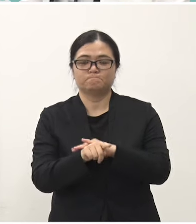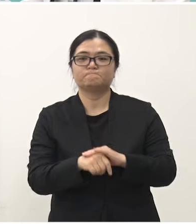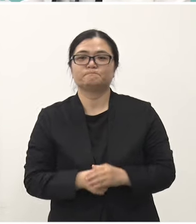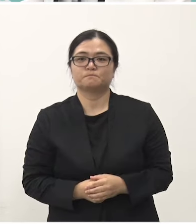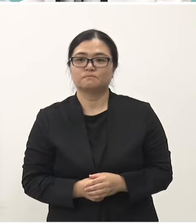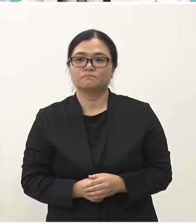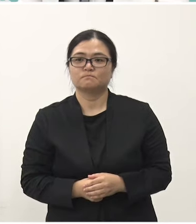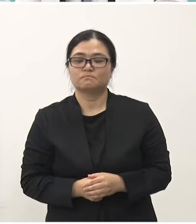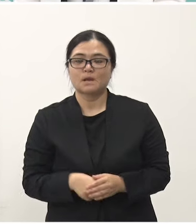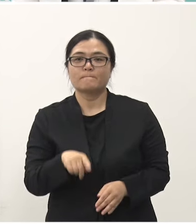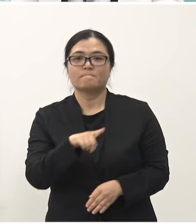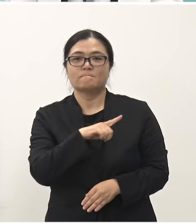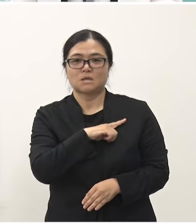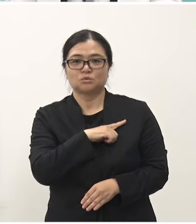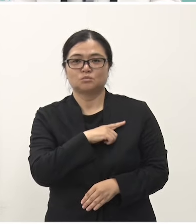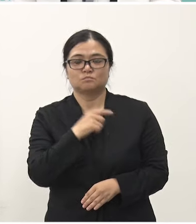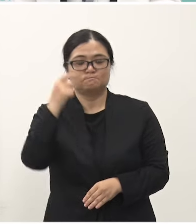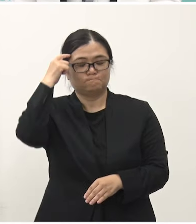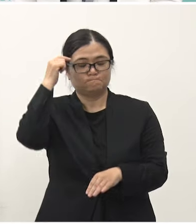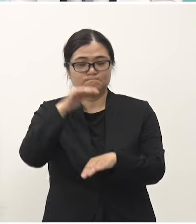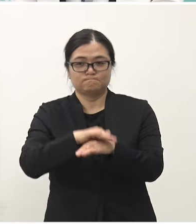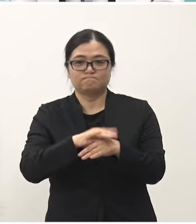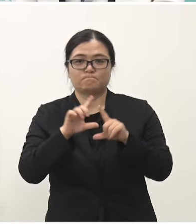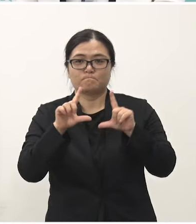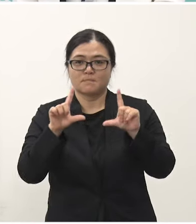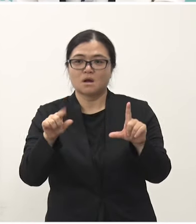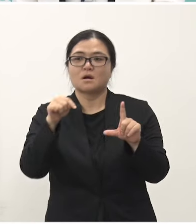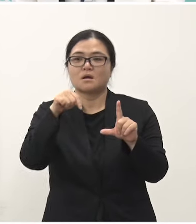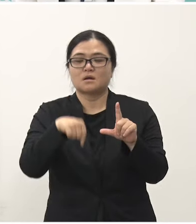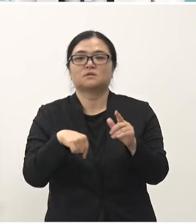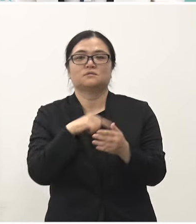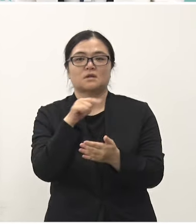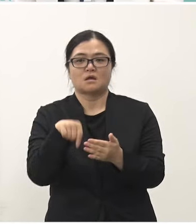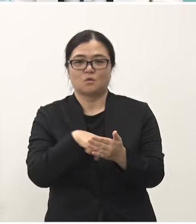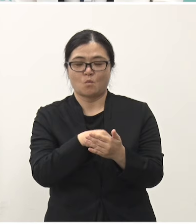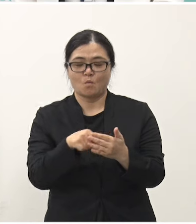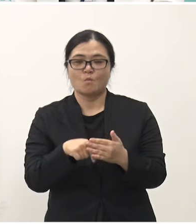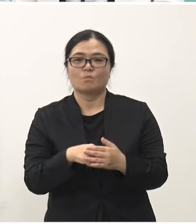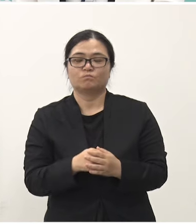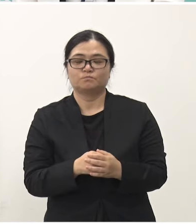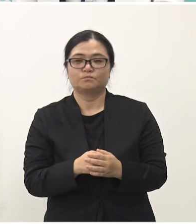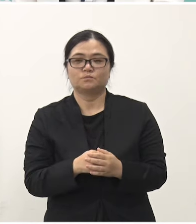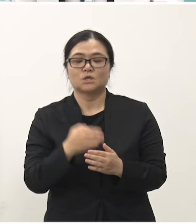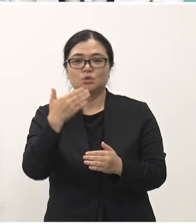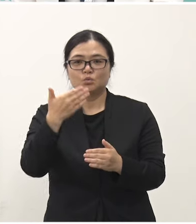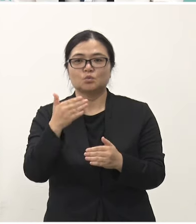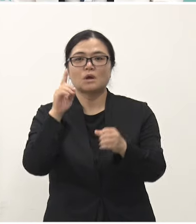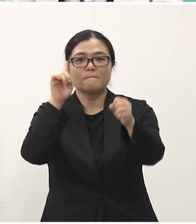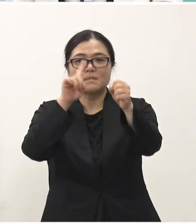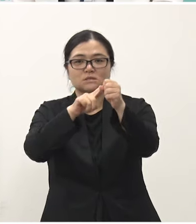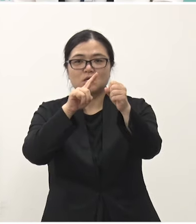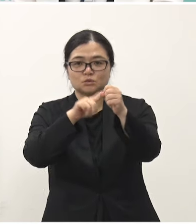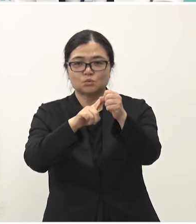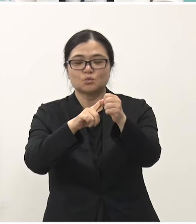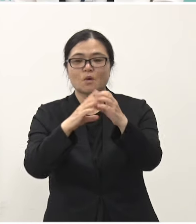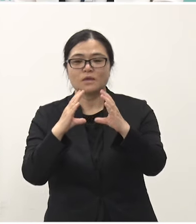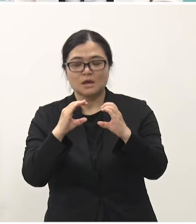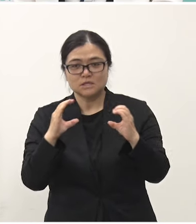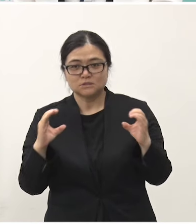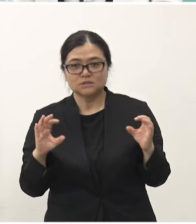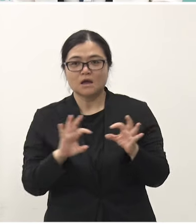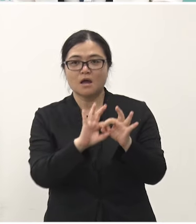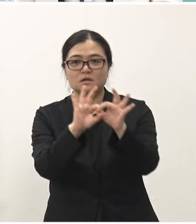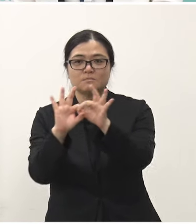ついてです私は区が目指す姿として優しさが響き合い世界と